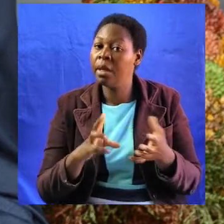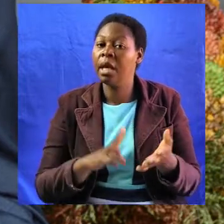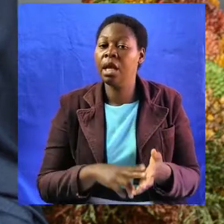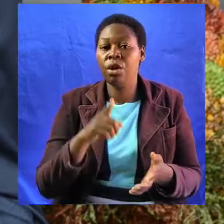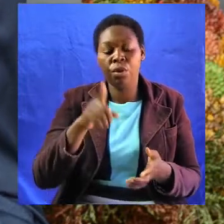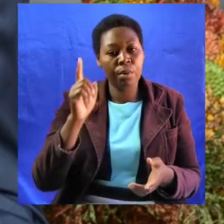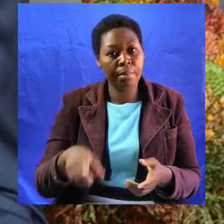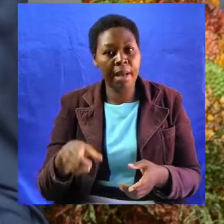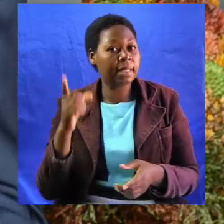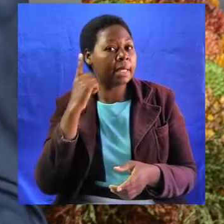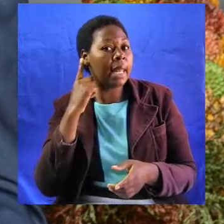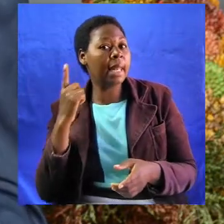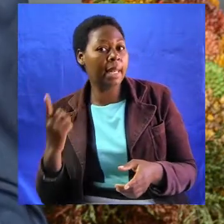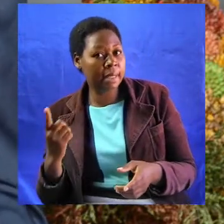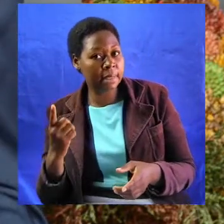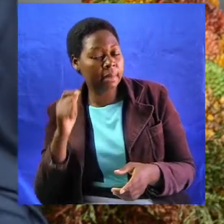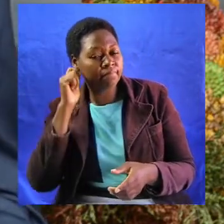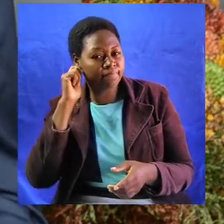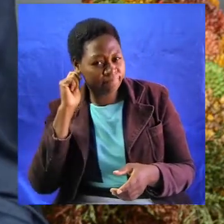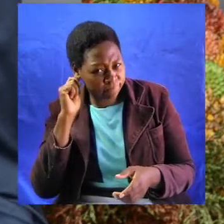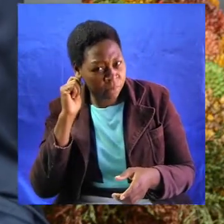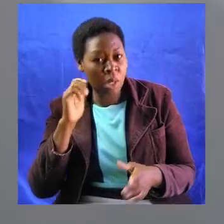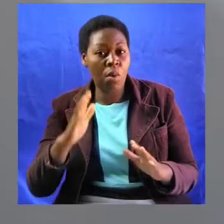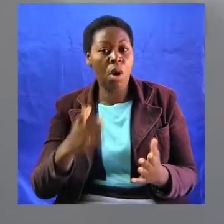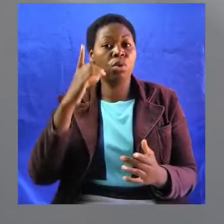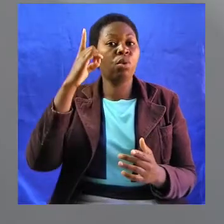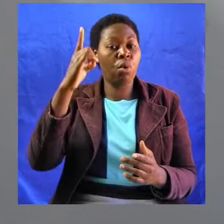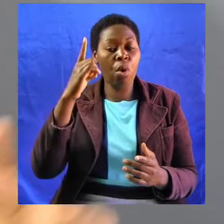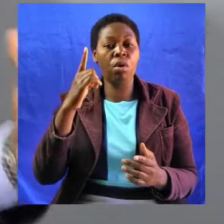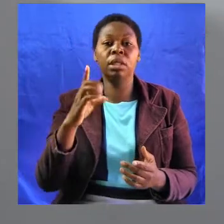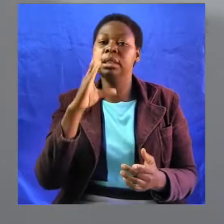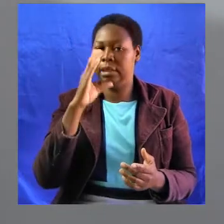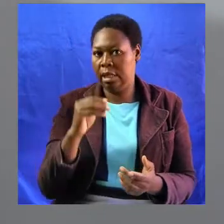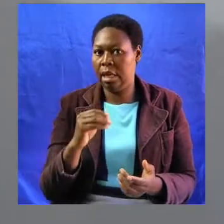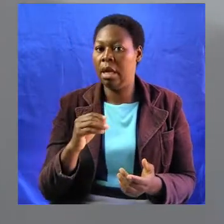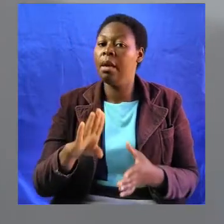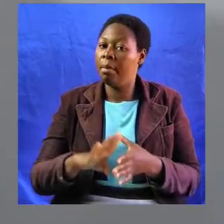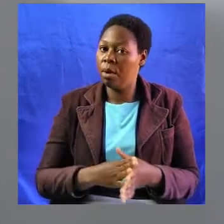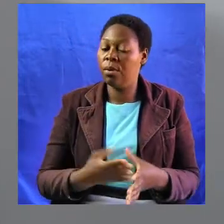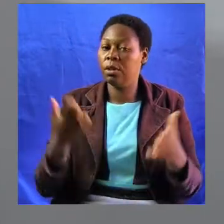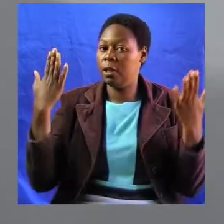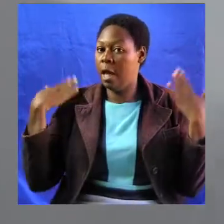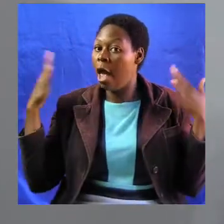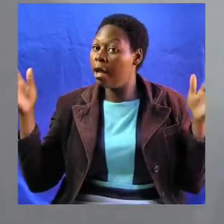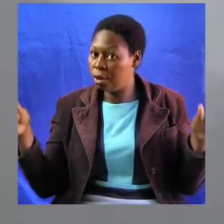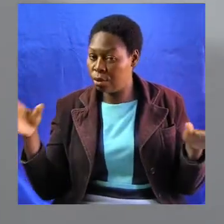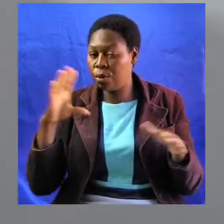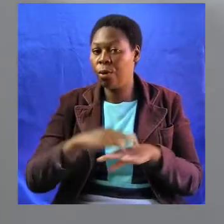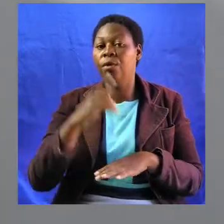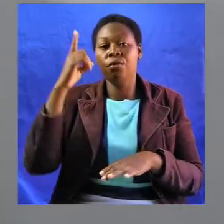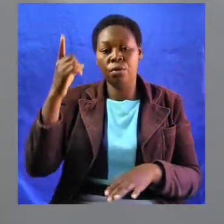kuti kudii. Exactly. Ngirozi dzaMwari dzine kubatsira kwadzinoita. Kuti utungamiri wako even uri level